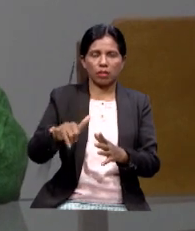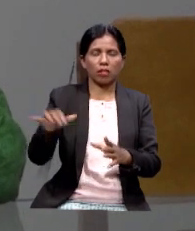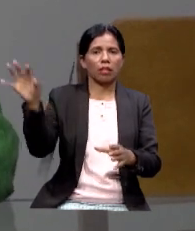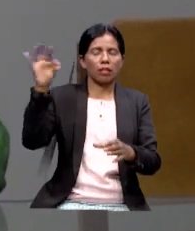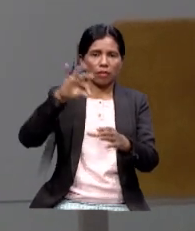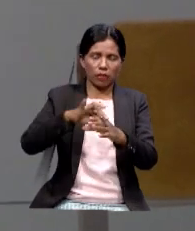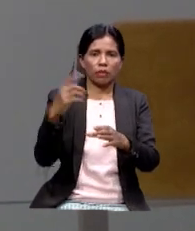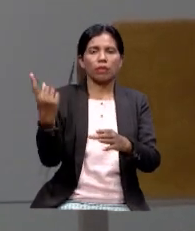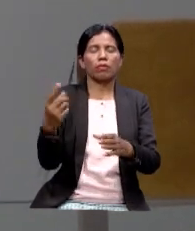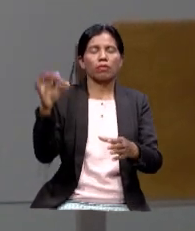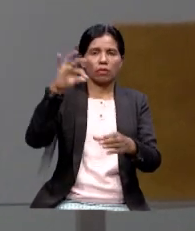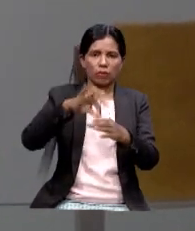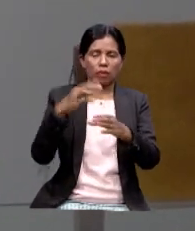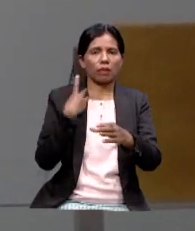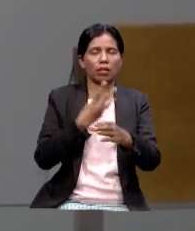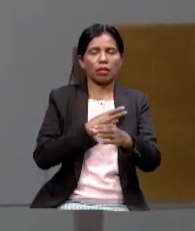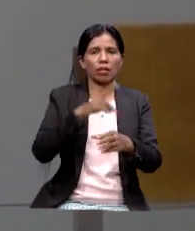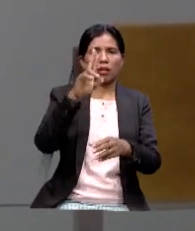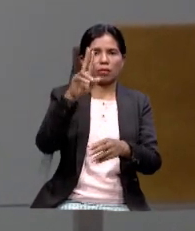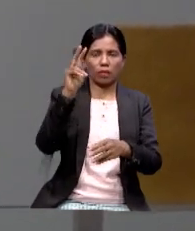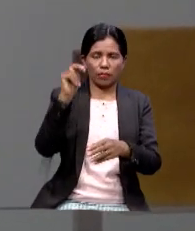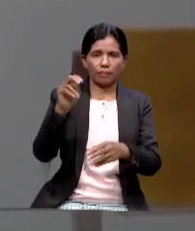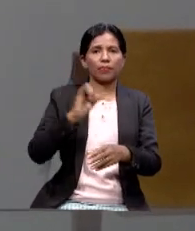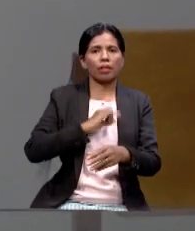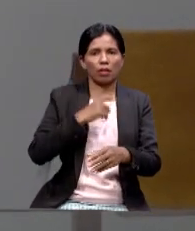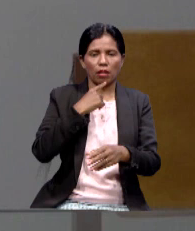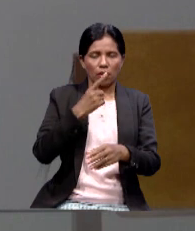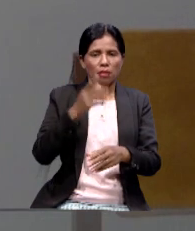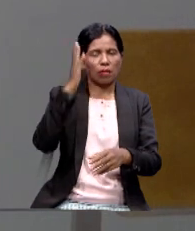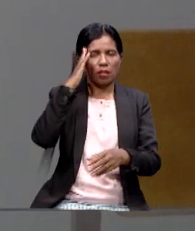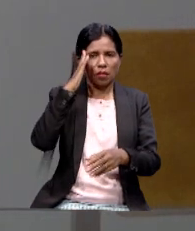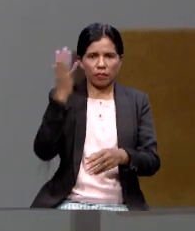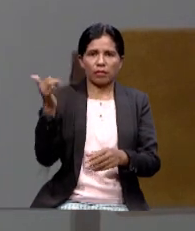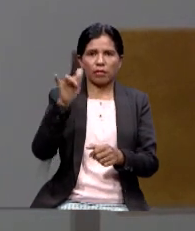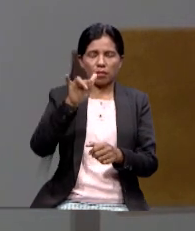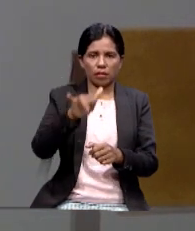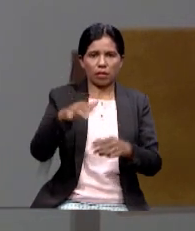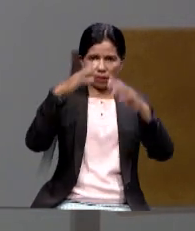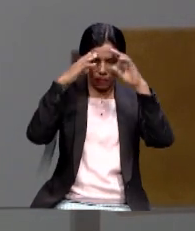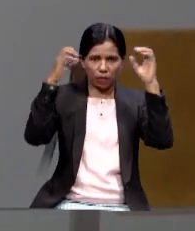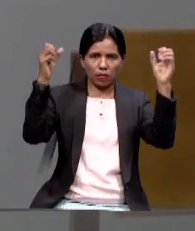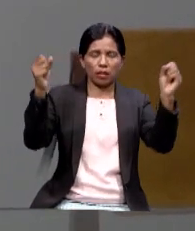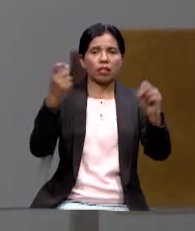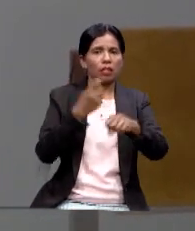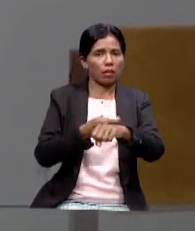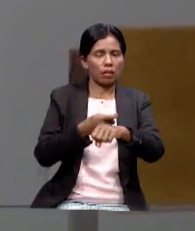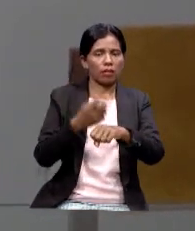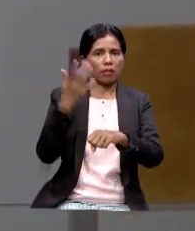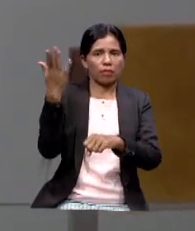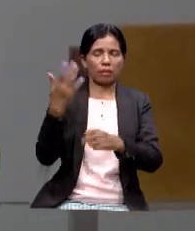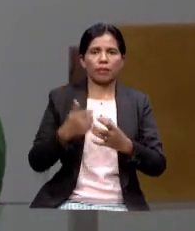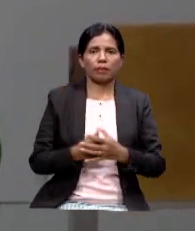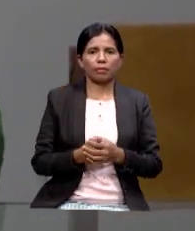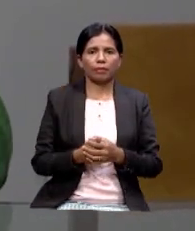Unite e ha personalmente conosce si era presidente, no momento da van, Bouteflika,